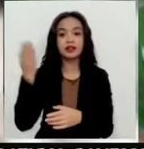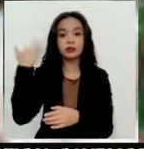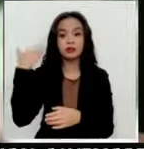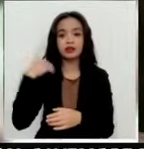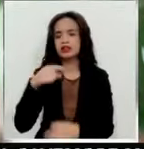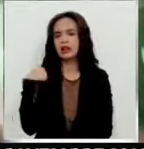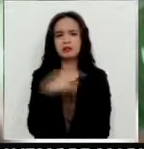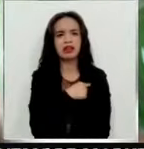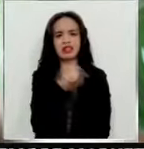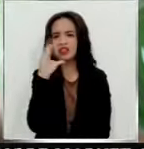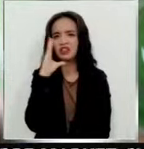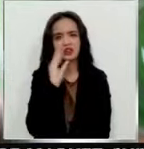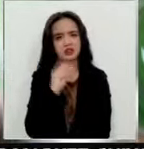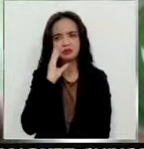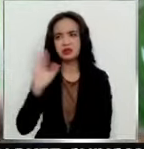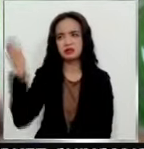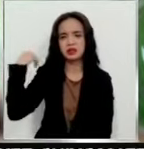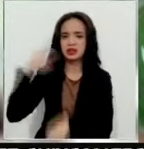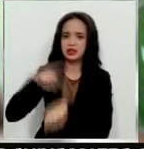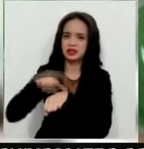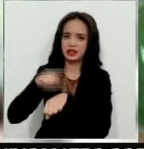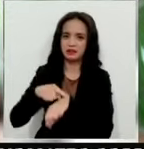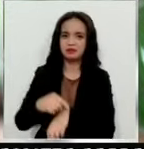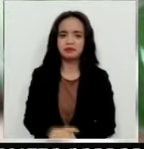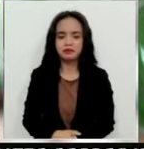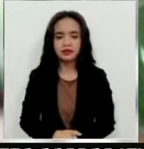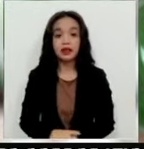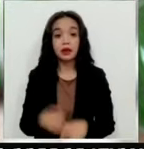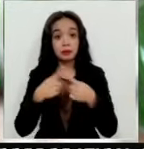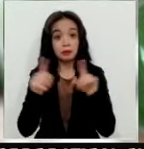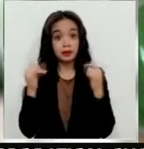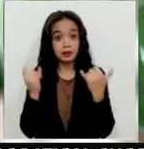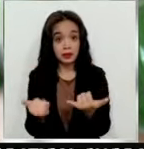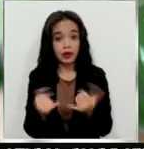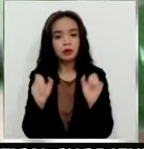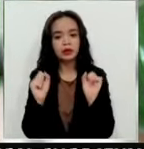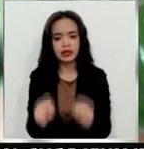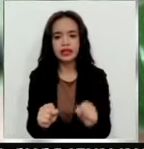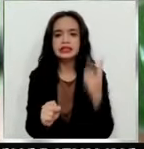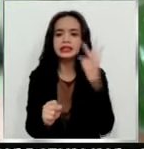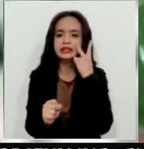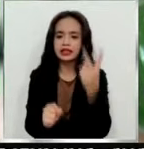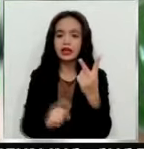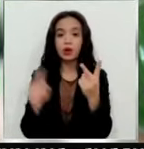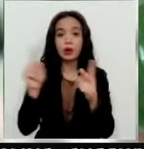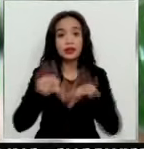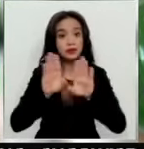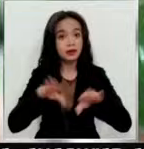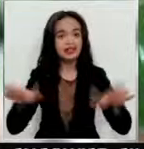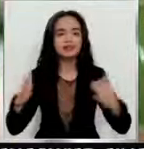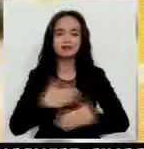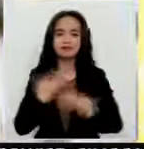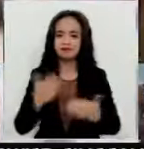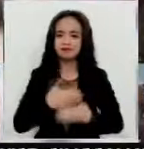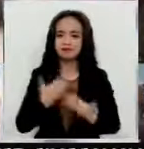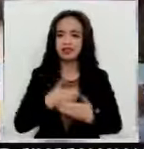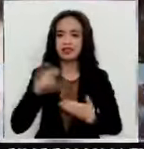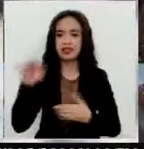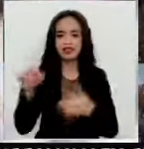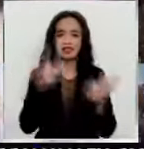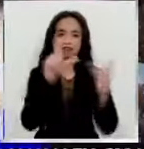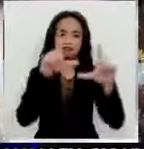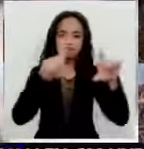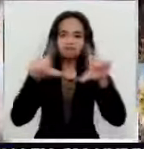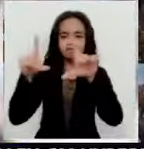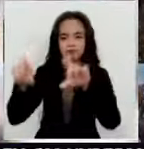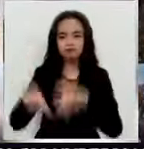mga ganyang mga decorations po. Pero ngayon, nakikita po namin na yung mga bata ang saya-saya nila pag nagpapapicture dyan. At kung bitin